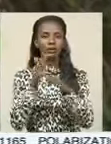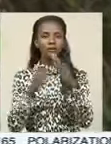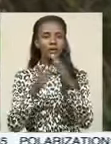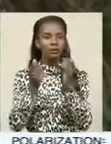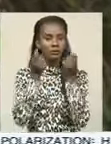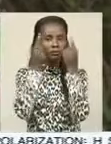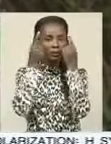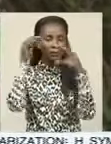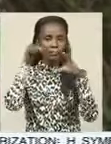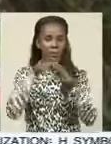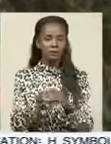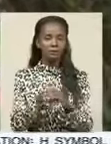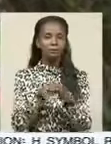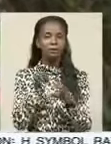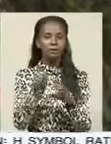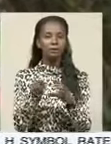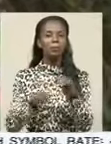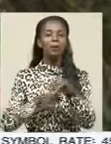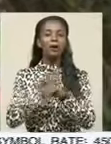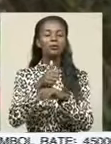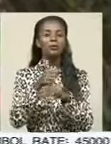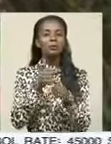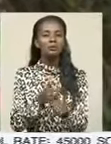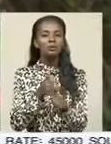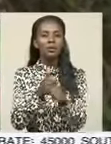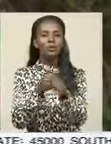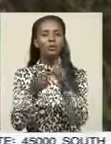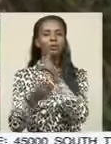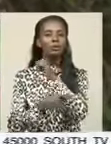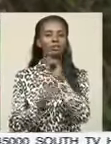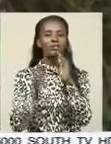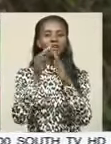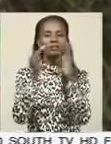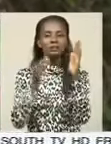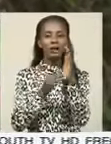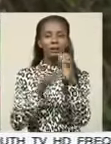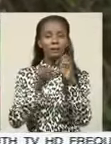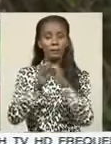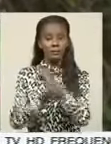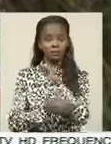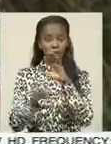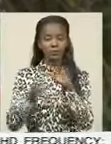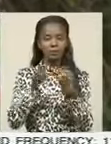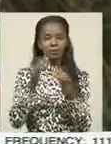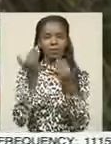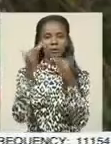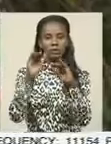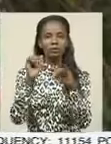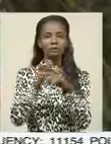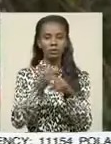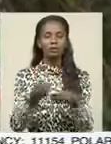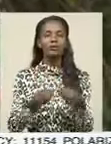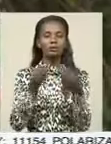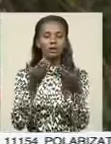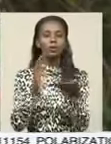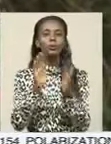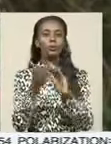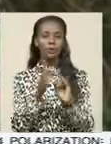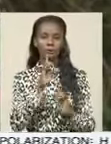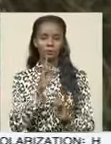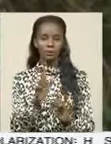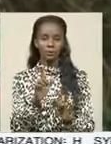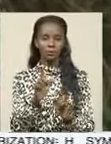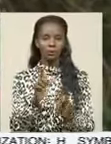ውስጥ በማስገባት ከዛም ደርፎ የምንከተለውን የፖለቲካ ስርዓትን መሰረት በማድረግ በዛው ልክ ስልጠናው እየተሰጠ እንደሆነ ነው